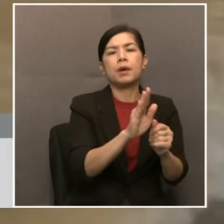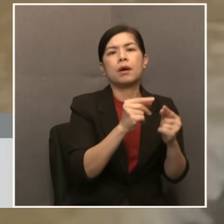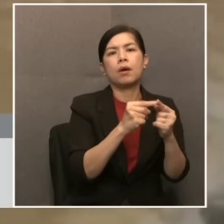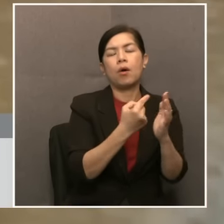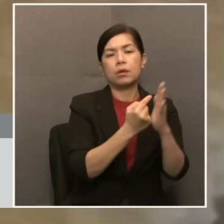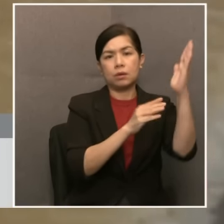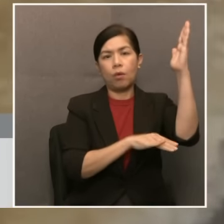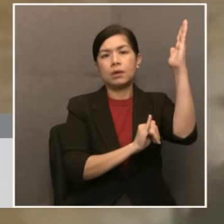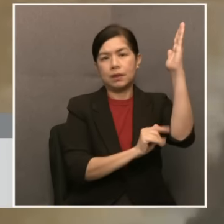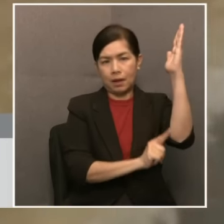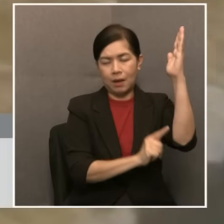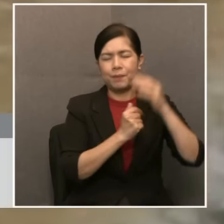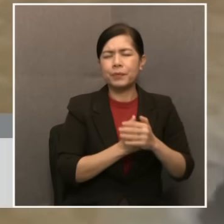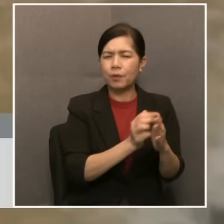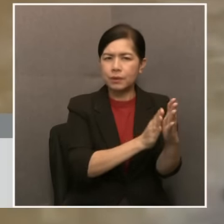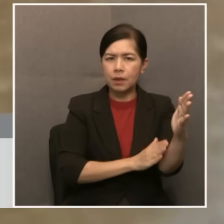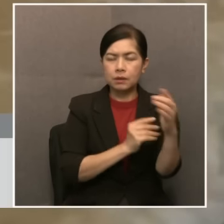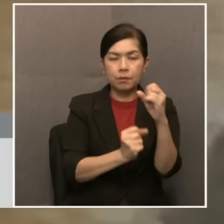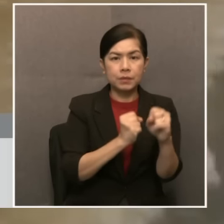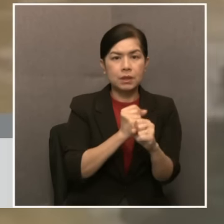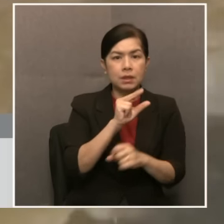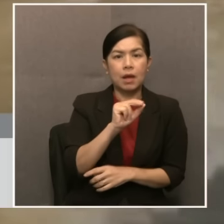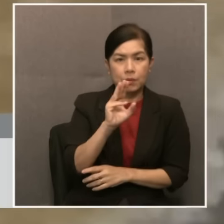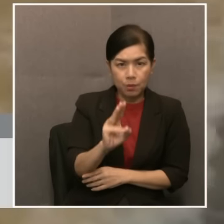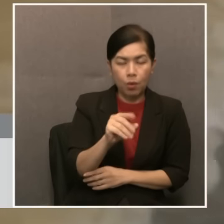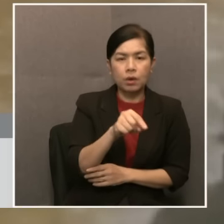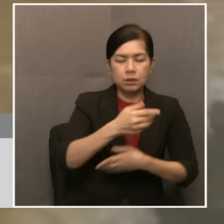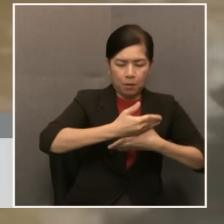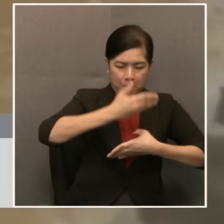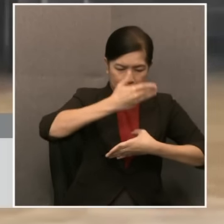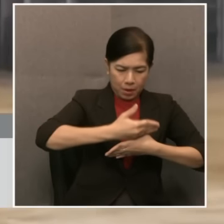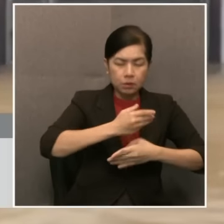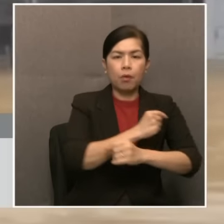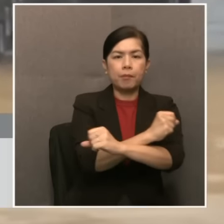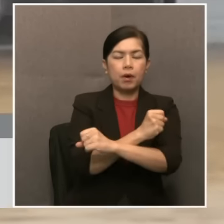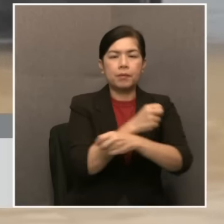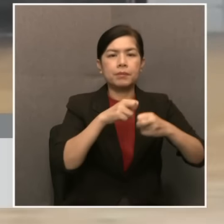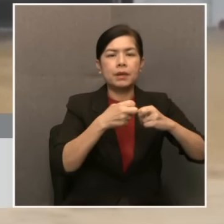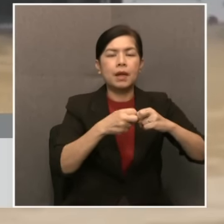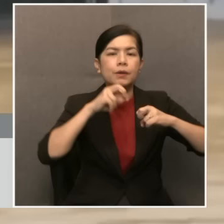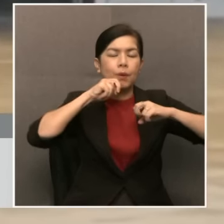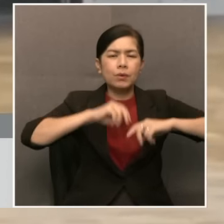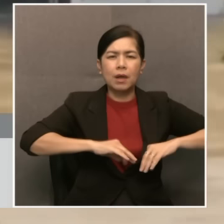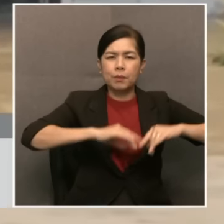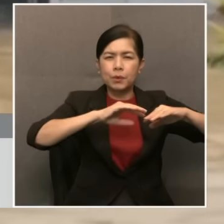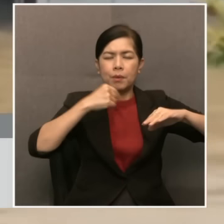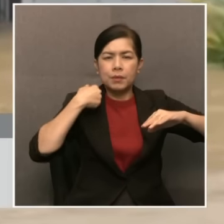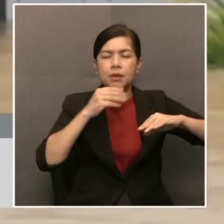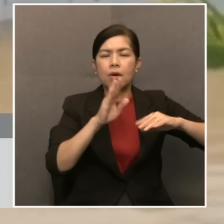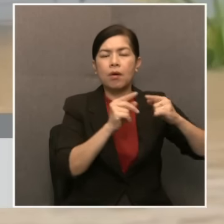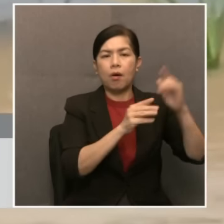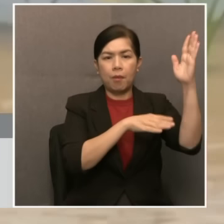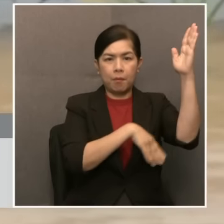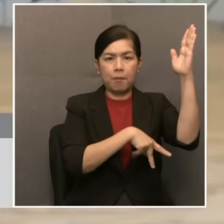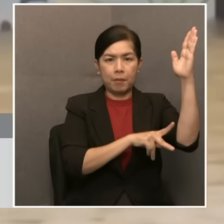ลา36ปีบริเวณสันเขื่อนก็เป็นจุดกั้นน้ำที่สำคัญในการป้องกันน้ำจากแม่น้ำปัตตานีไม่ให้ไหลบ่าเข้าท่วมเขตเทศบ